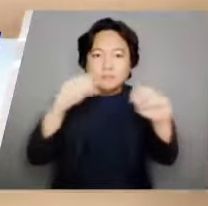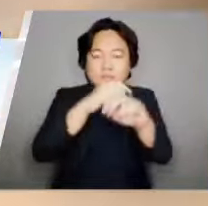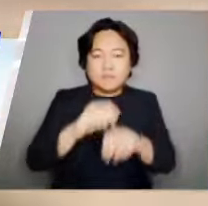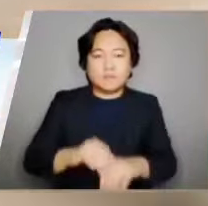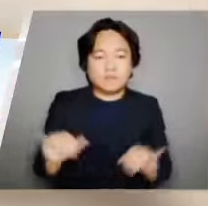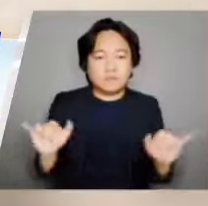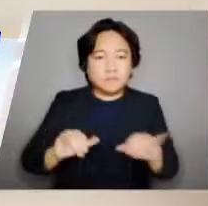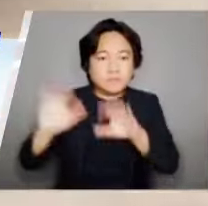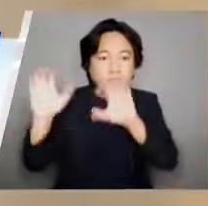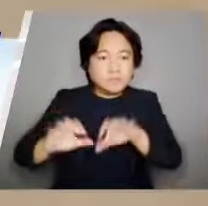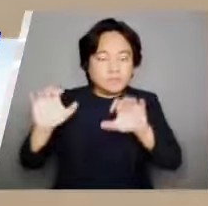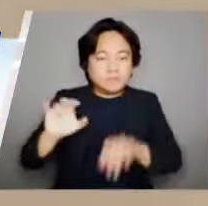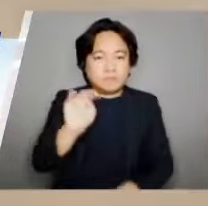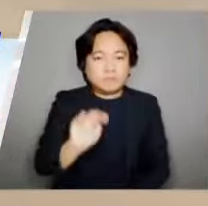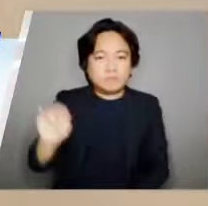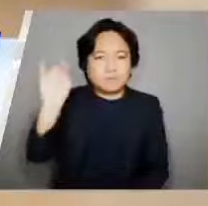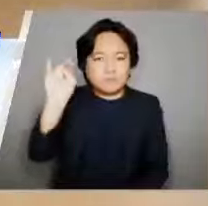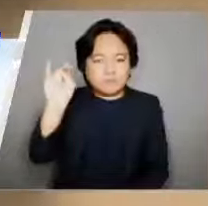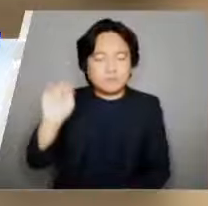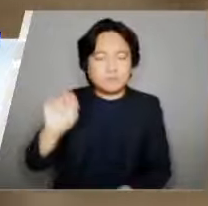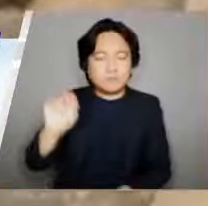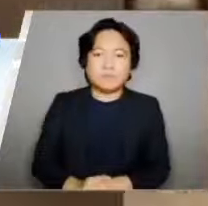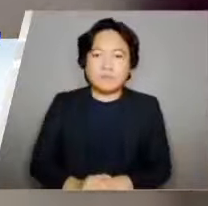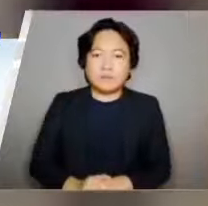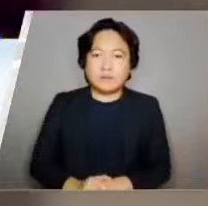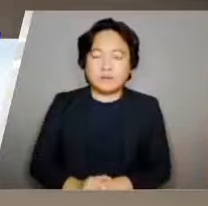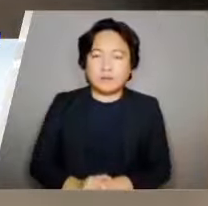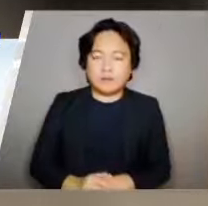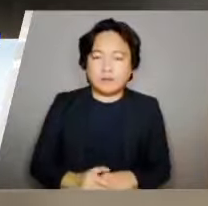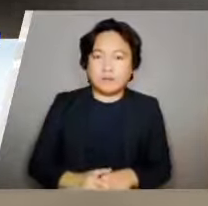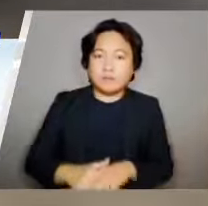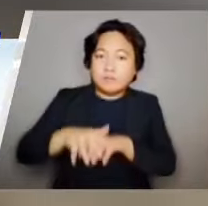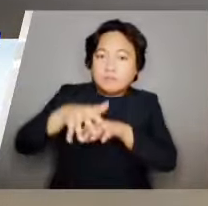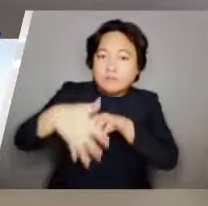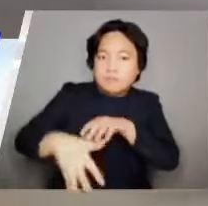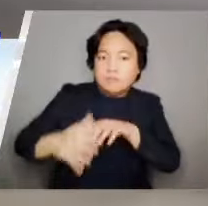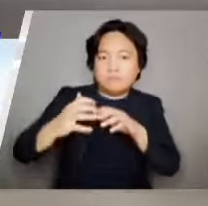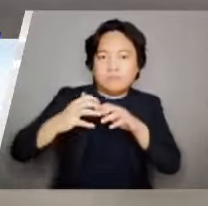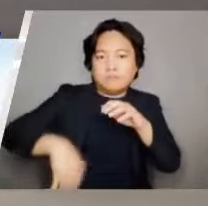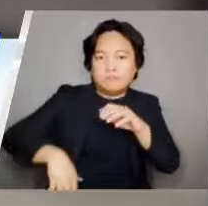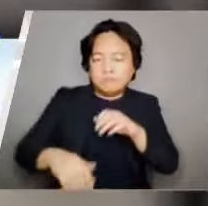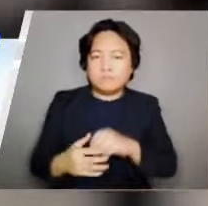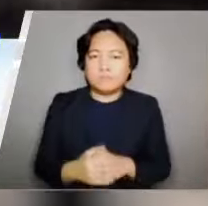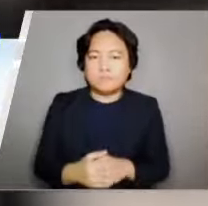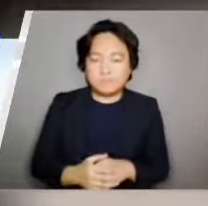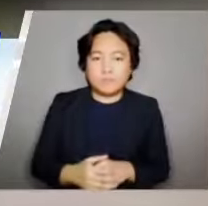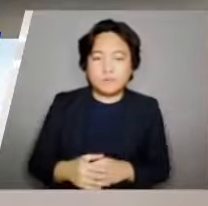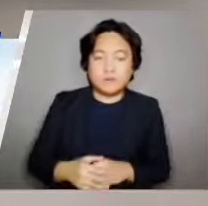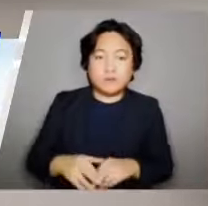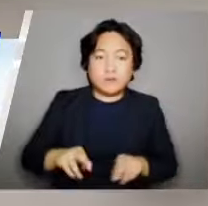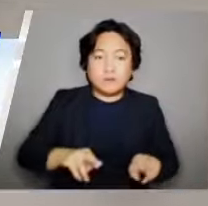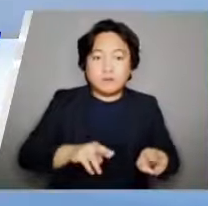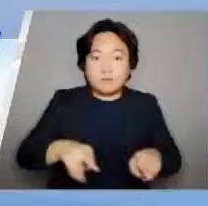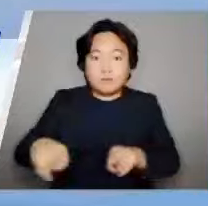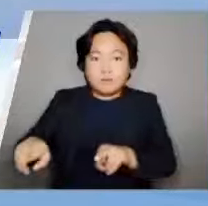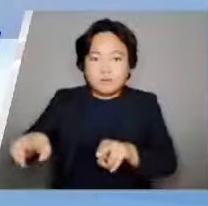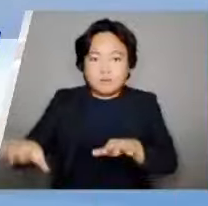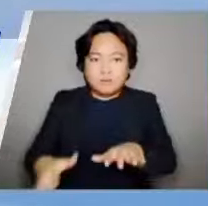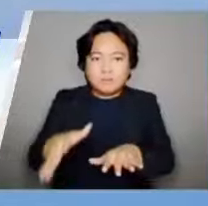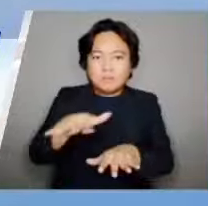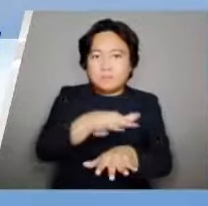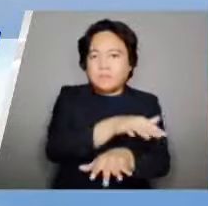Ilocos Norte, kaya bumigay ang dike sa bayan ng Adams. Nagmistula namang ilog ang umapaw na sapa at irigasyon sa bayan ng